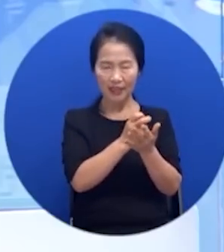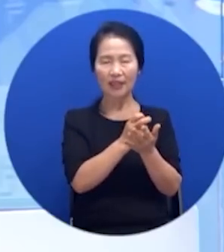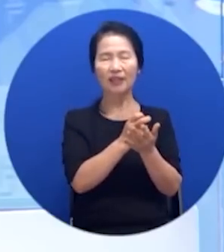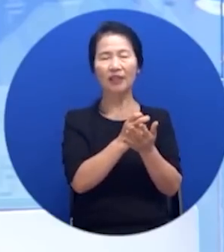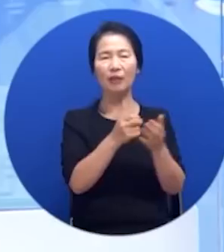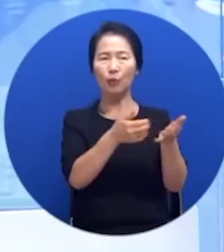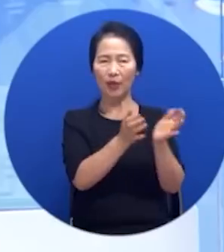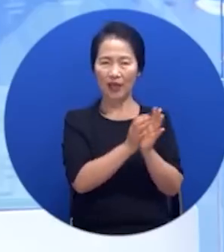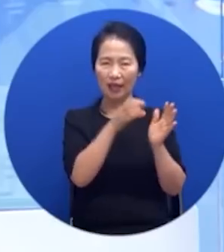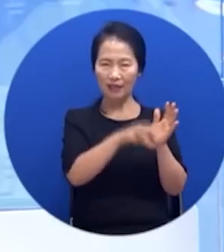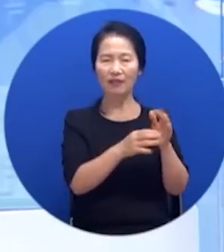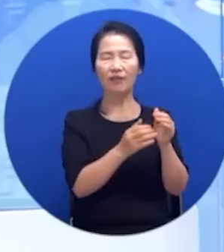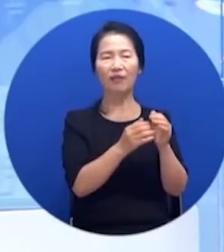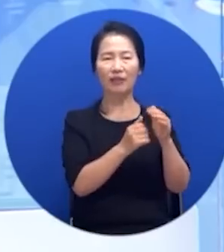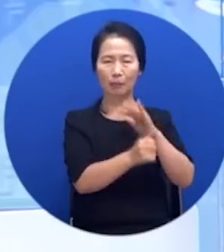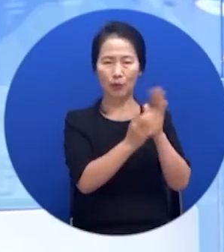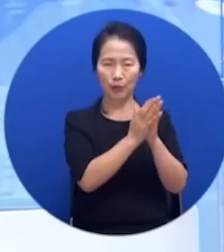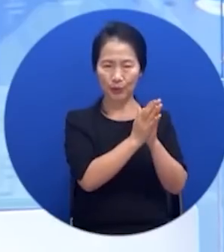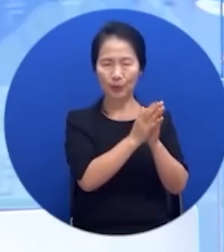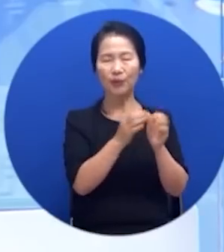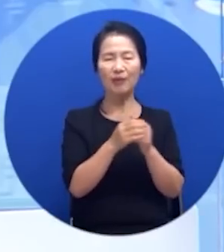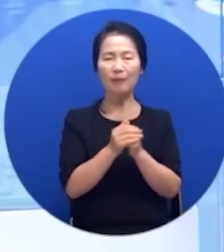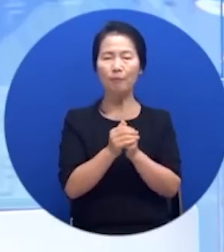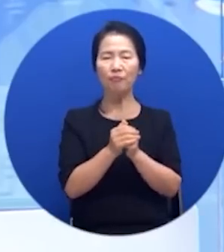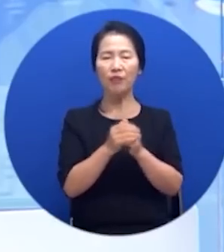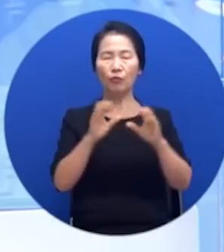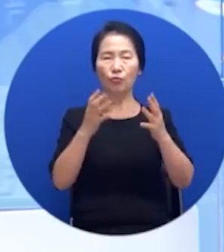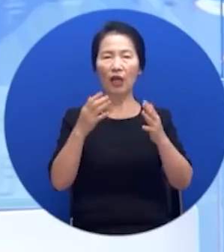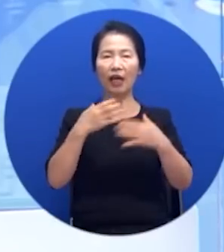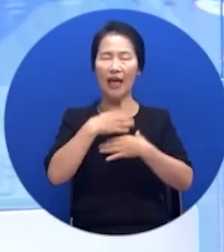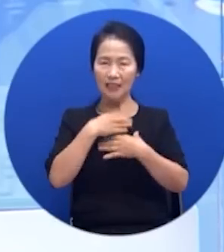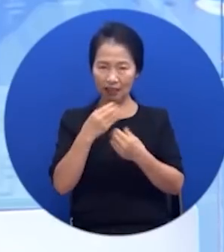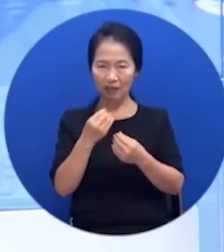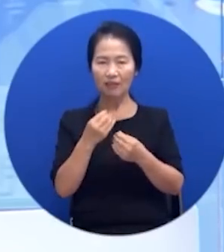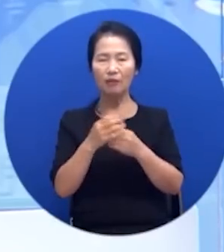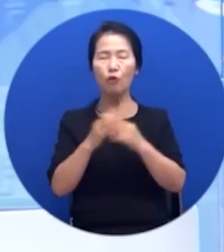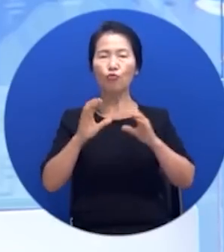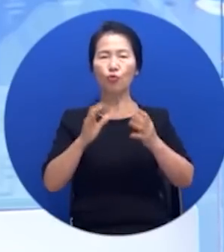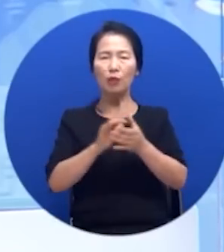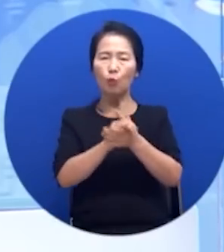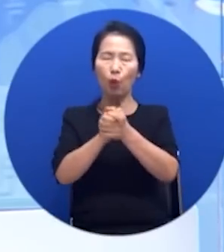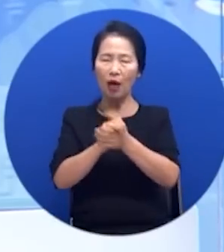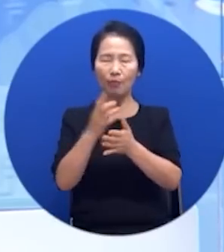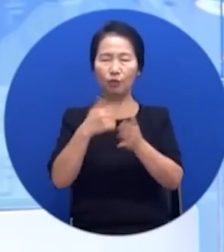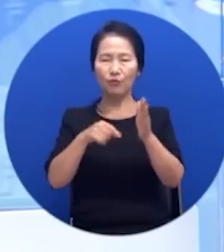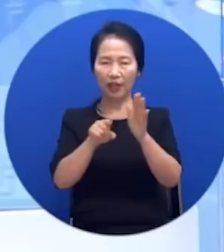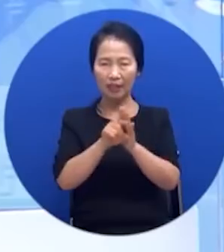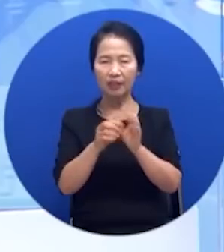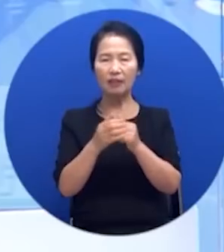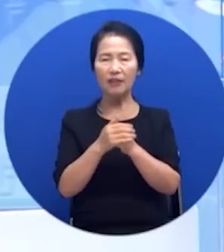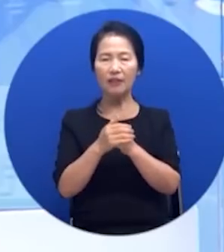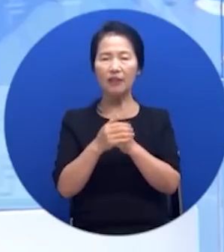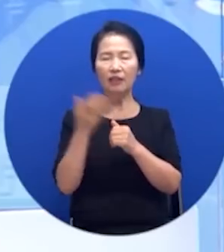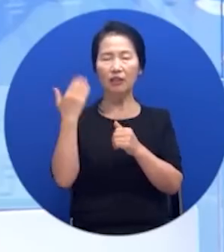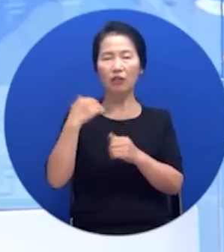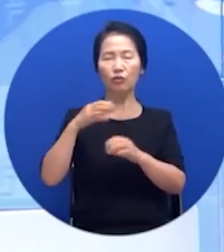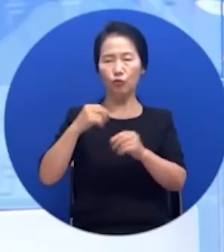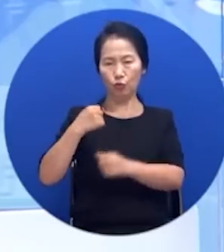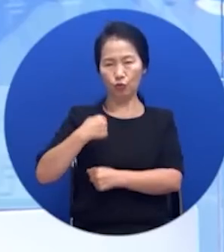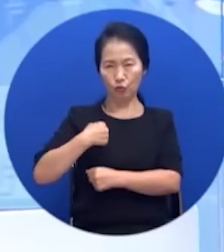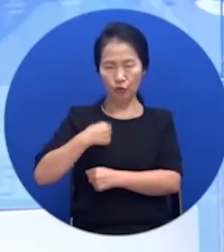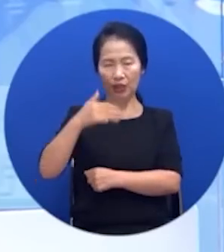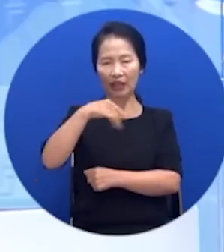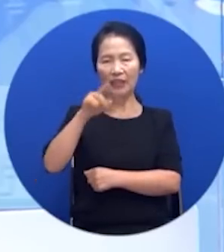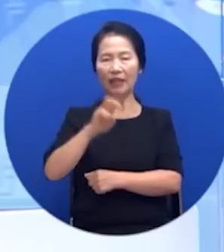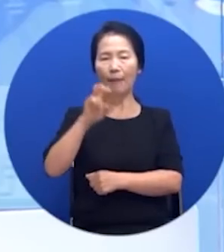해주시고, 두 번째 기도는 국가의 안전과 국민 화합을 위해서 전 육군